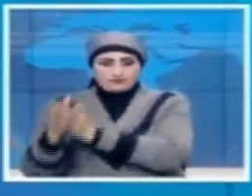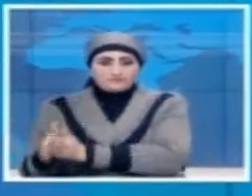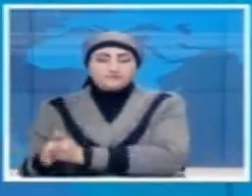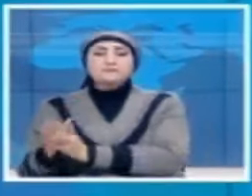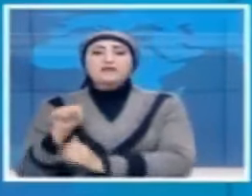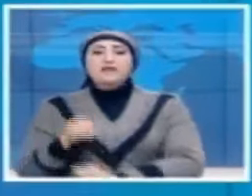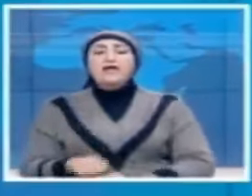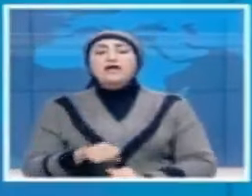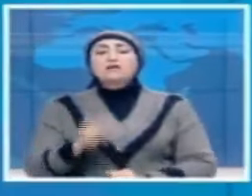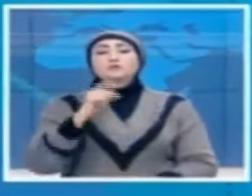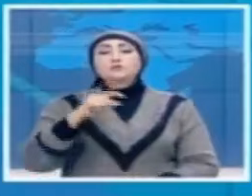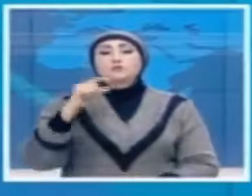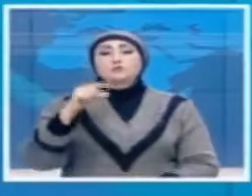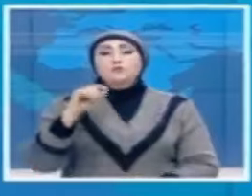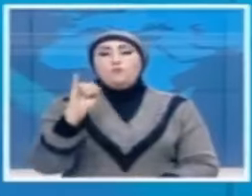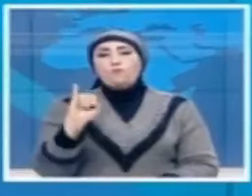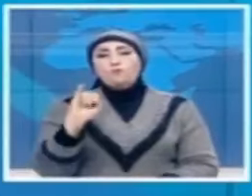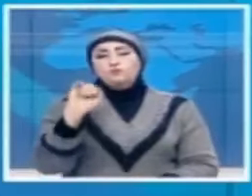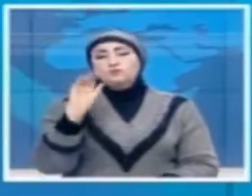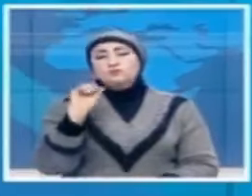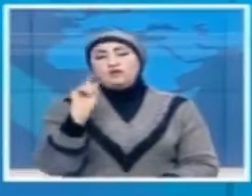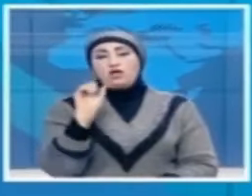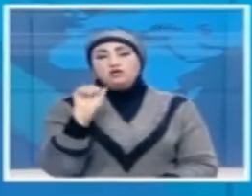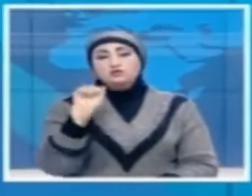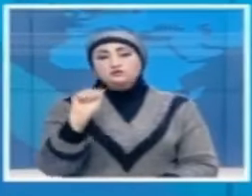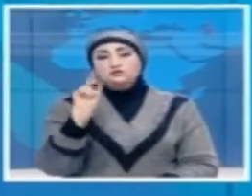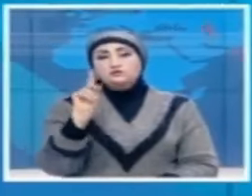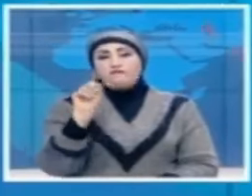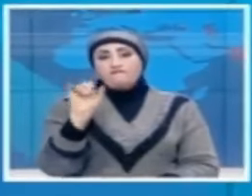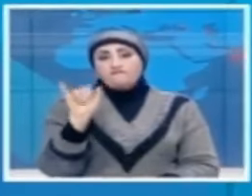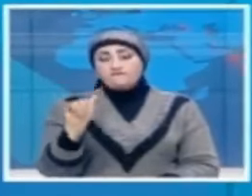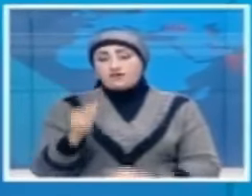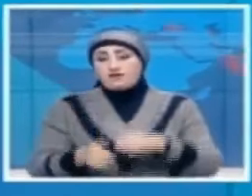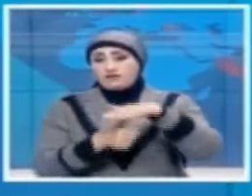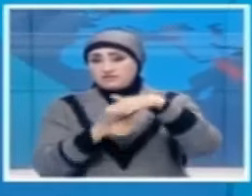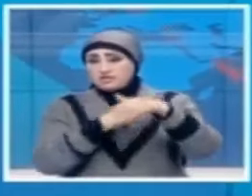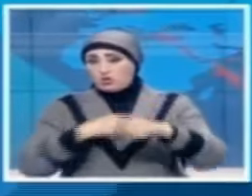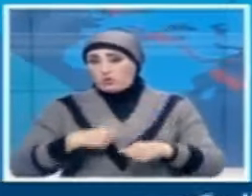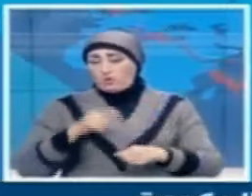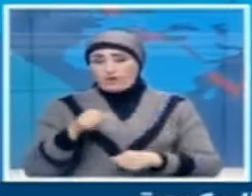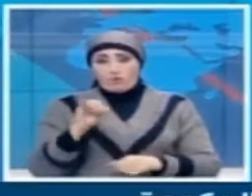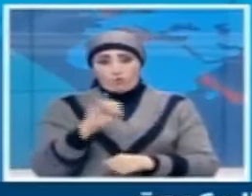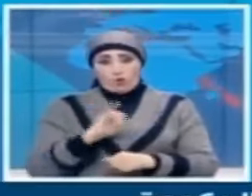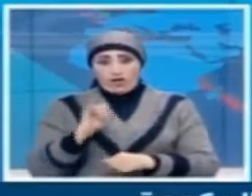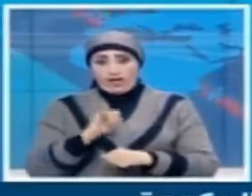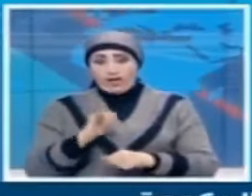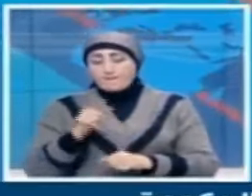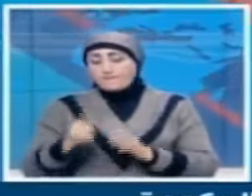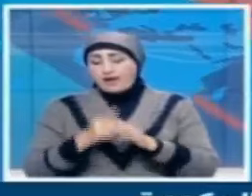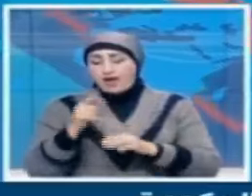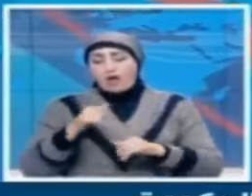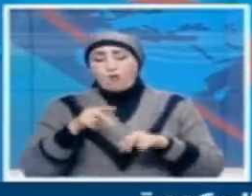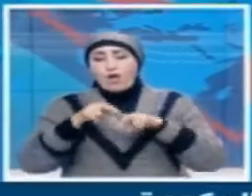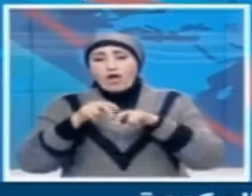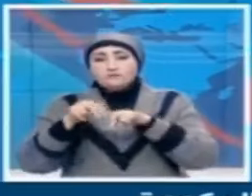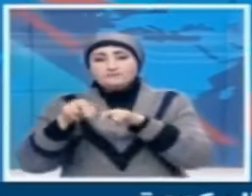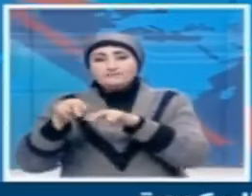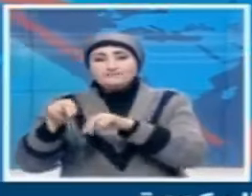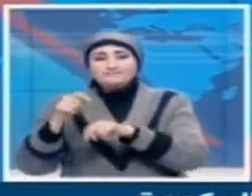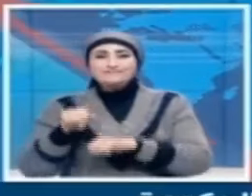أكد الدكتور مصطفى مدبولي رئيس الوزراء أن الاهتمام بالثروة الحيوانية يأتي على رأس أولويات الحكومة